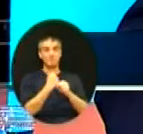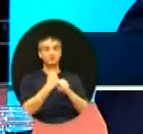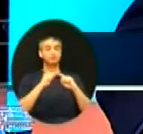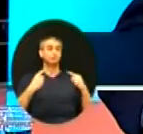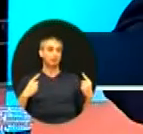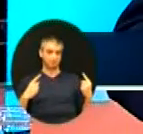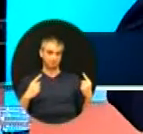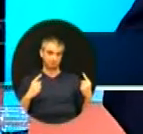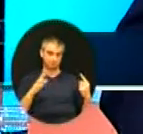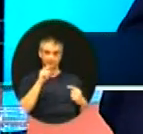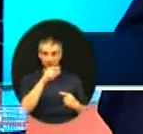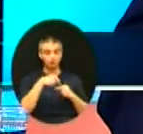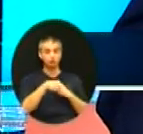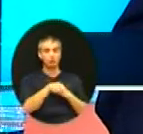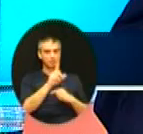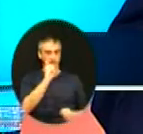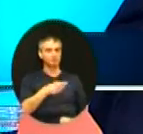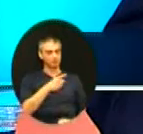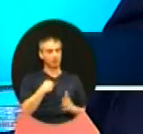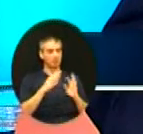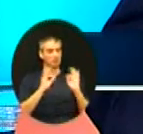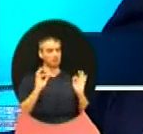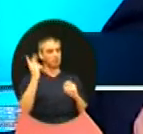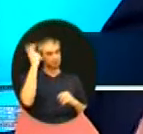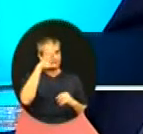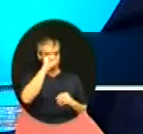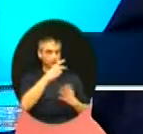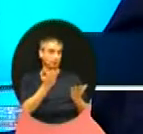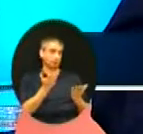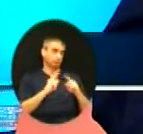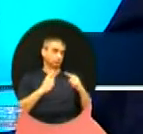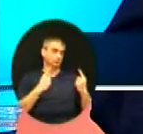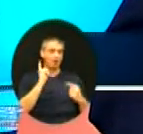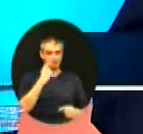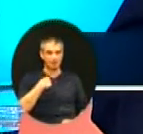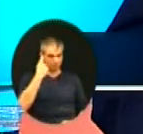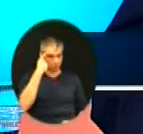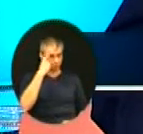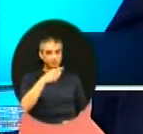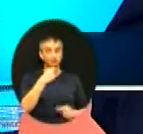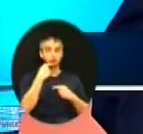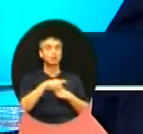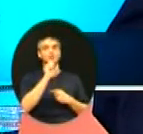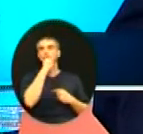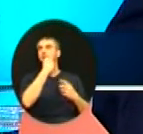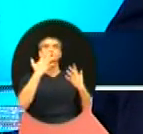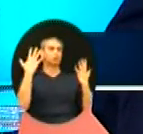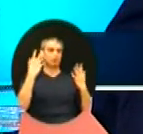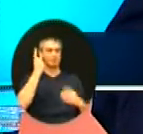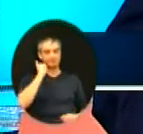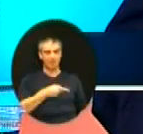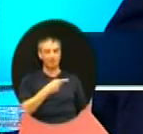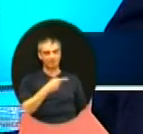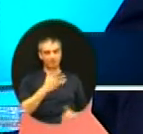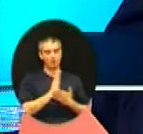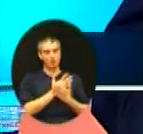שונים. זאת השנה שצריך להתחיל להגיע למסקנות כאלה, אחרות, אבל נדמה לי שזאת שנה היסטורית שמחייבת